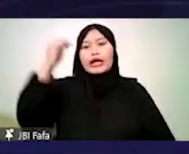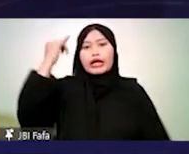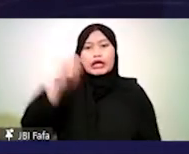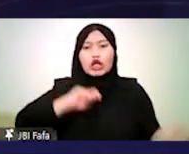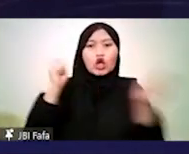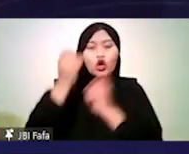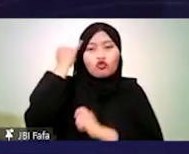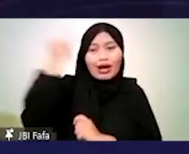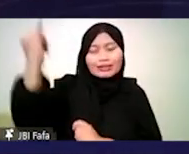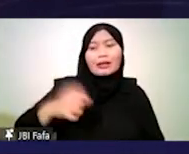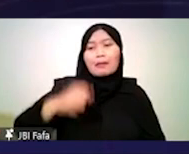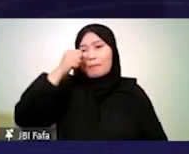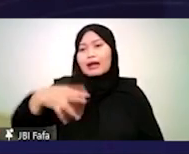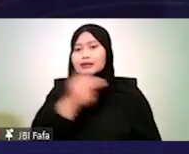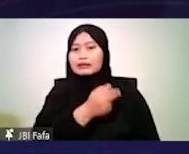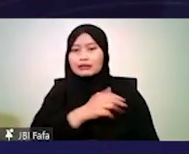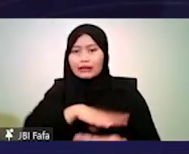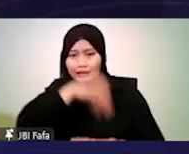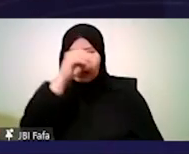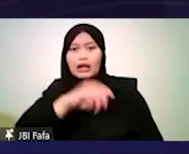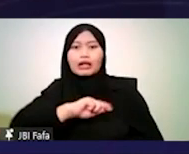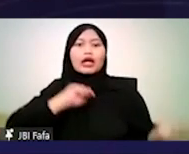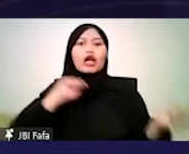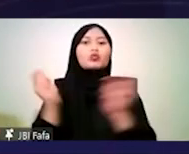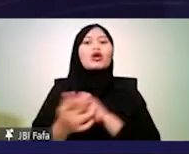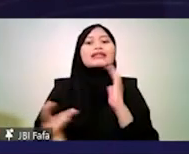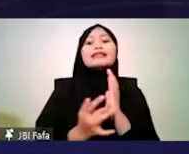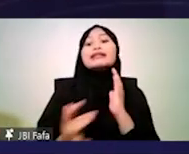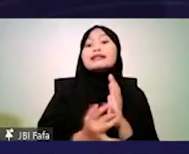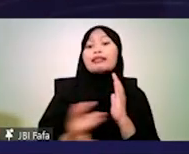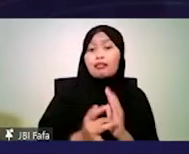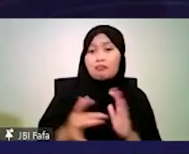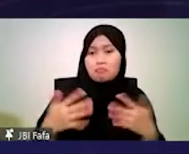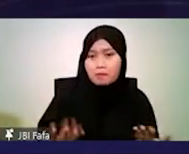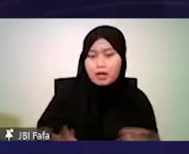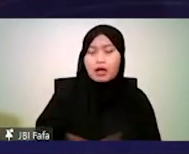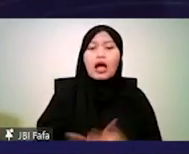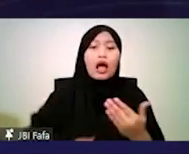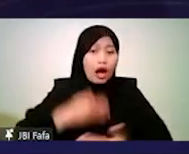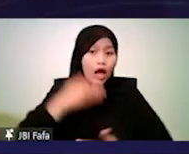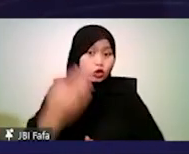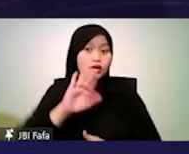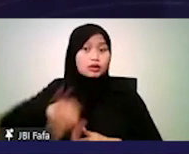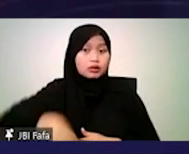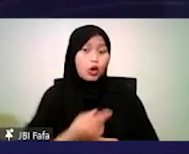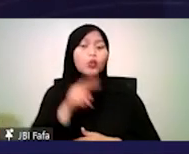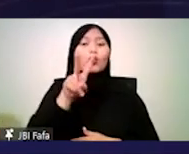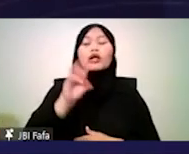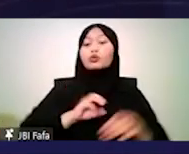terdepan transformasi digital lanjut nah pada tahun 2019